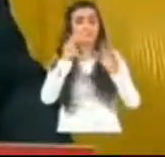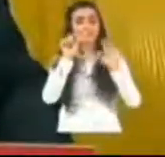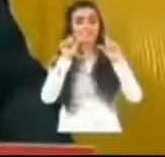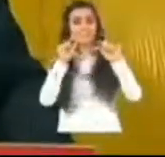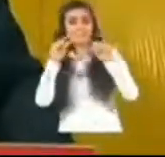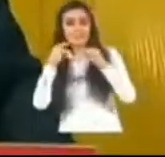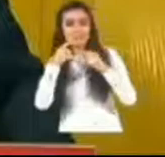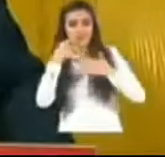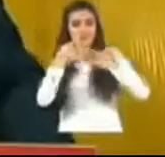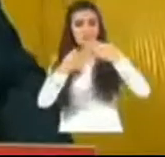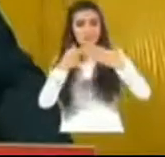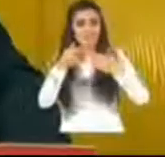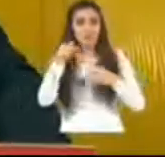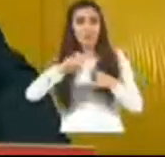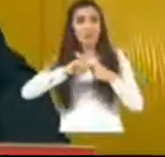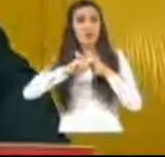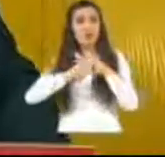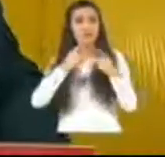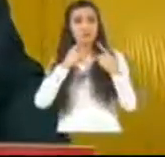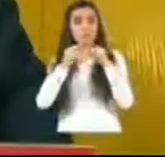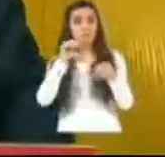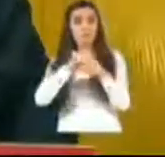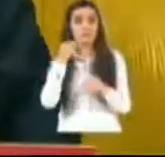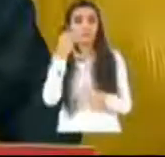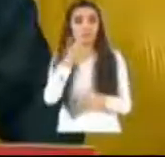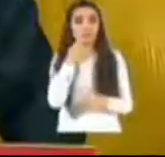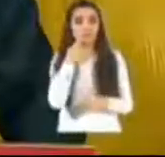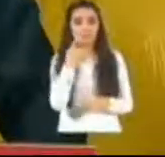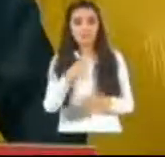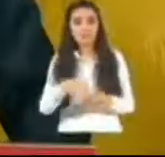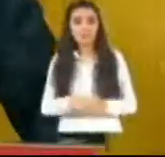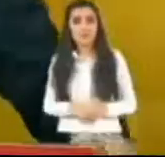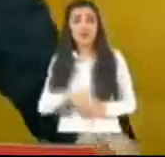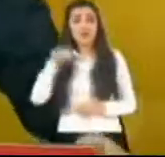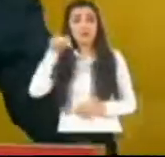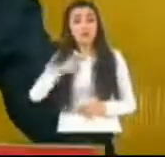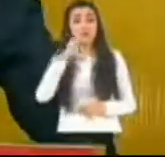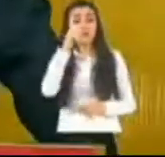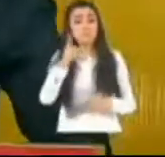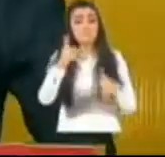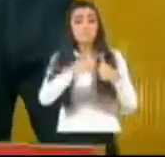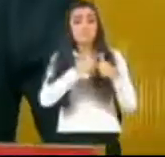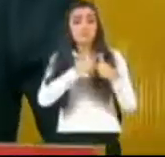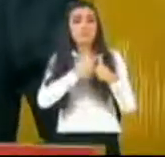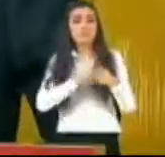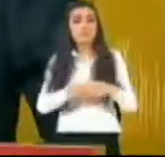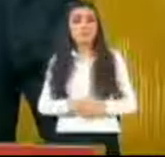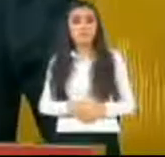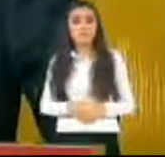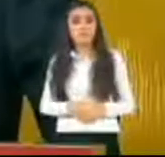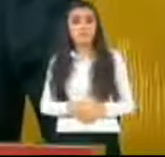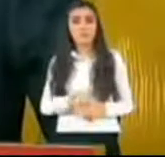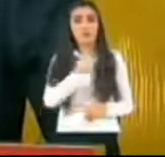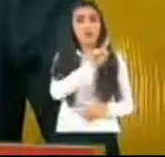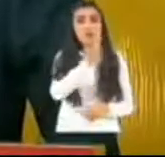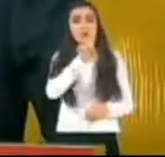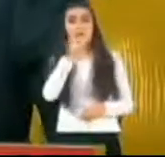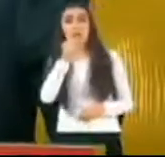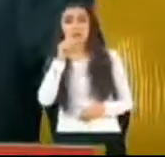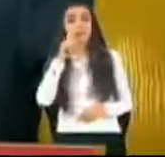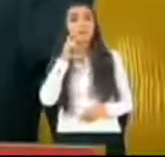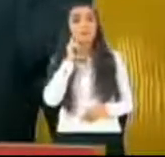kısaca değinip bu haftaki konuşmama son vereceğim. Bunlardan birincisi 10-16